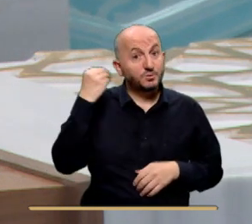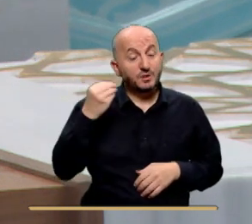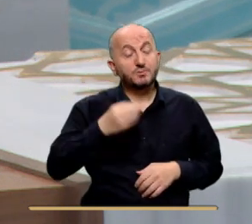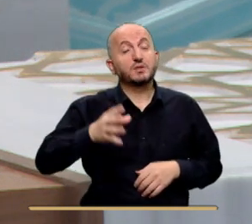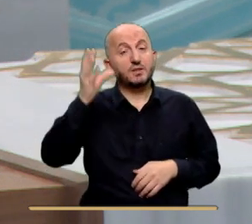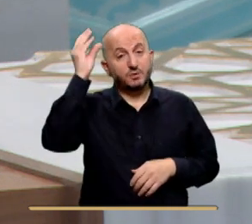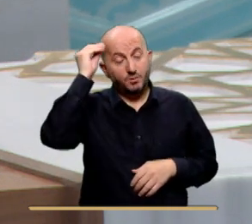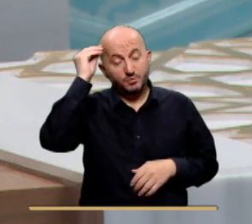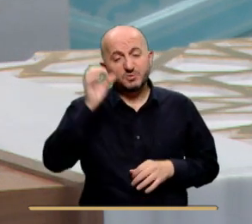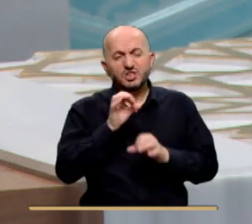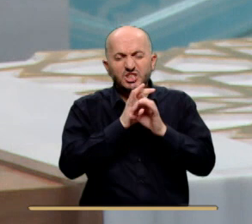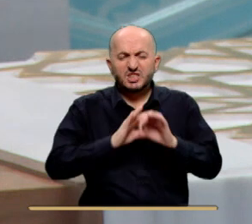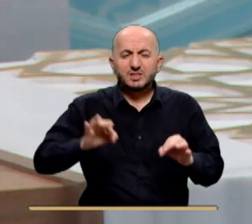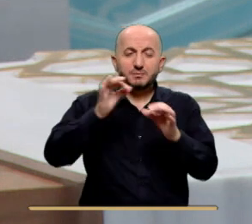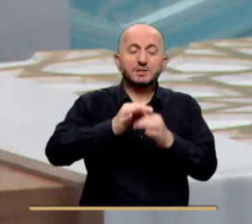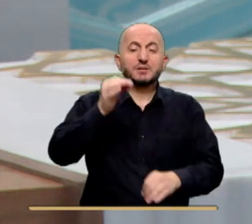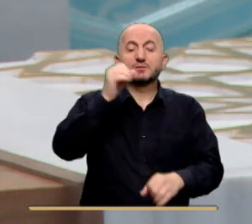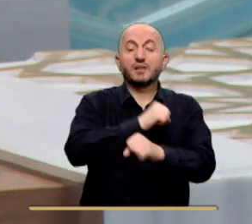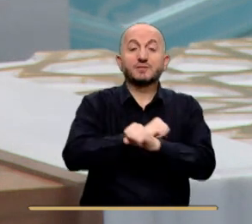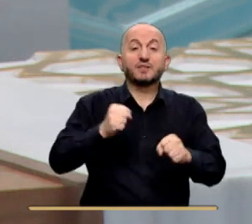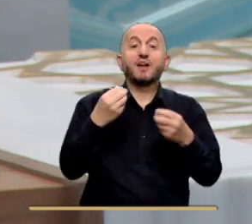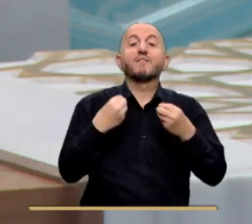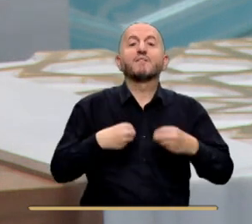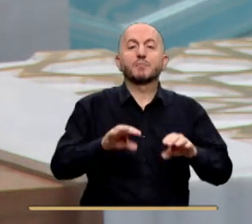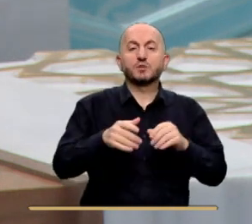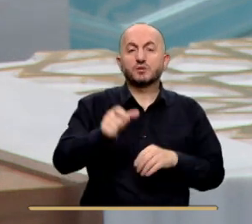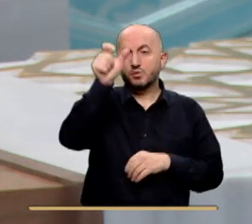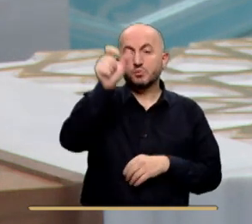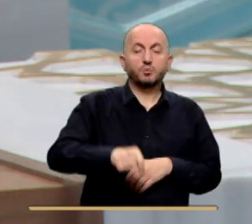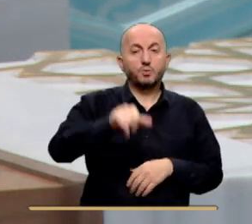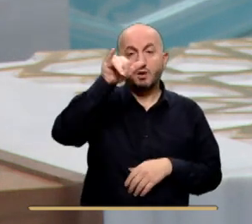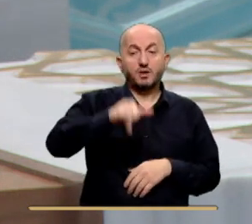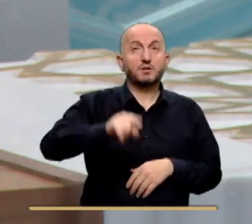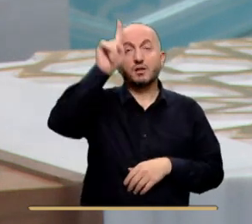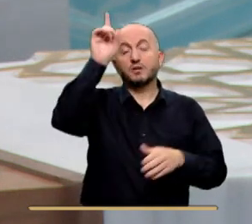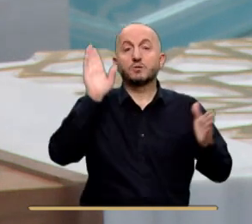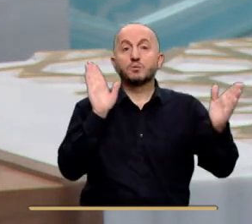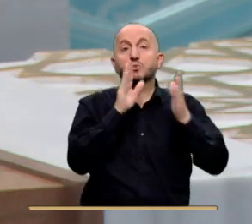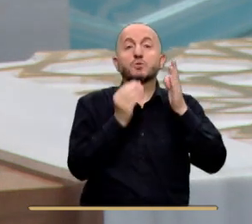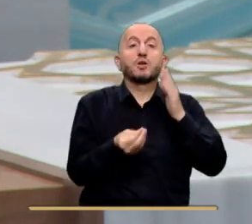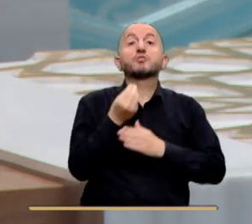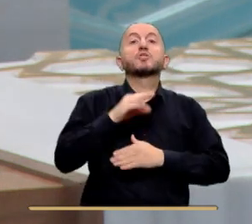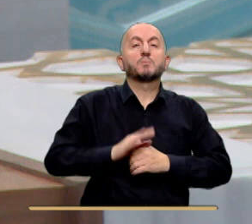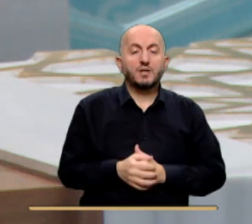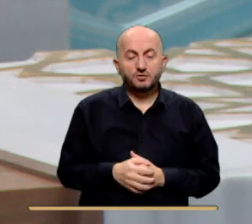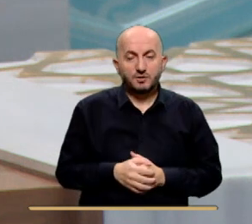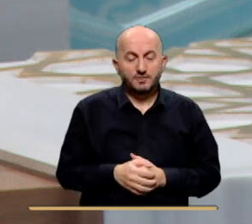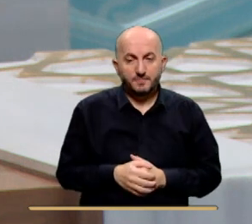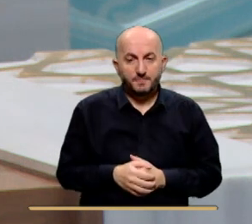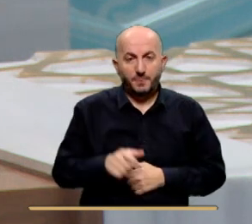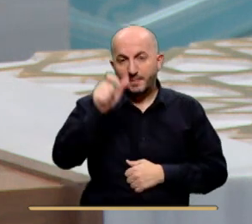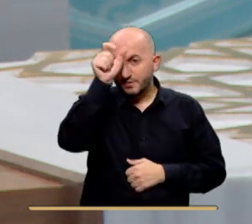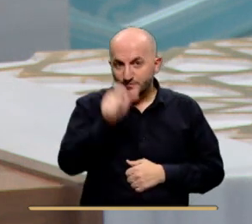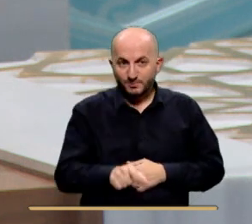öğrenip hiçbir kimseye zarar vermeyecek, kul hakkıyla Allah'ın huzuruna çıkmayacak. Yani kul